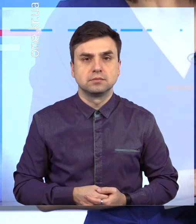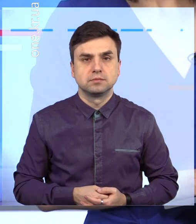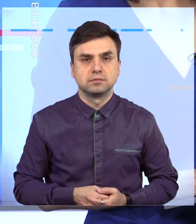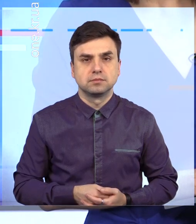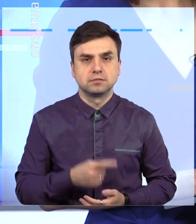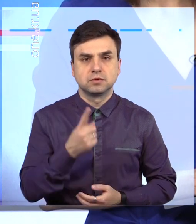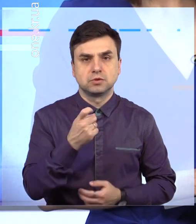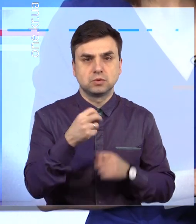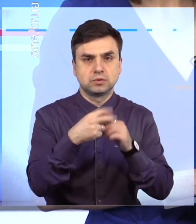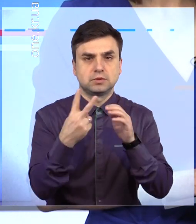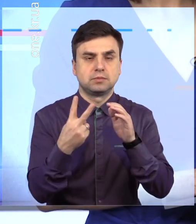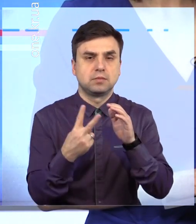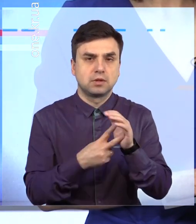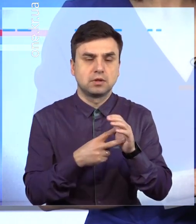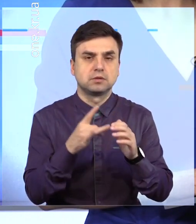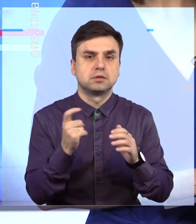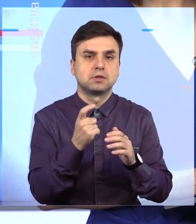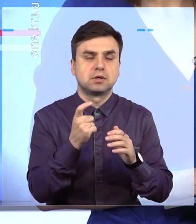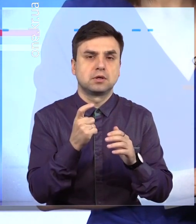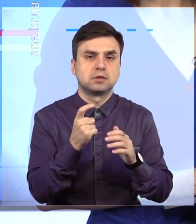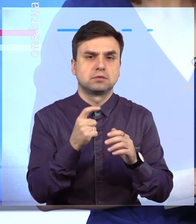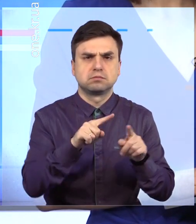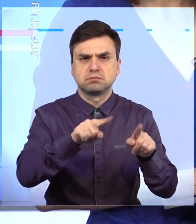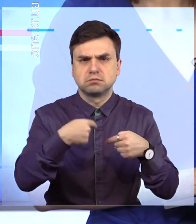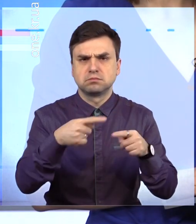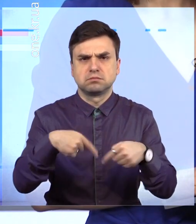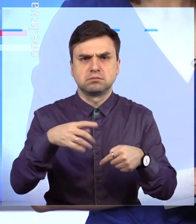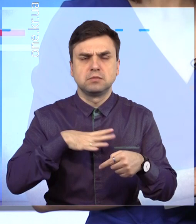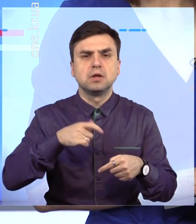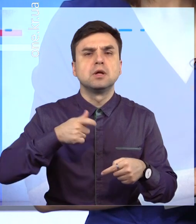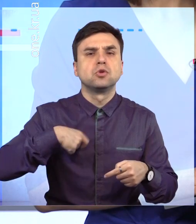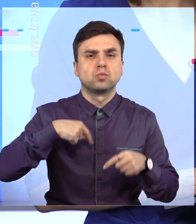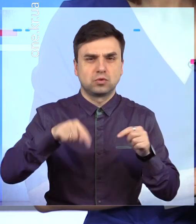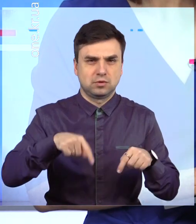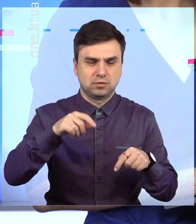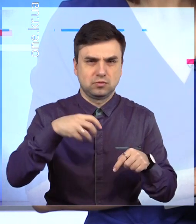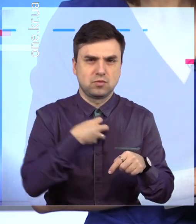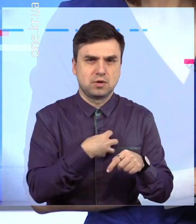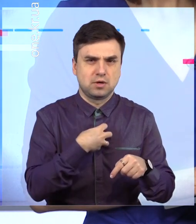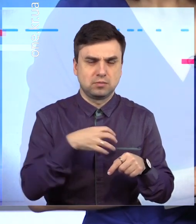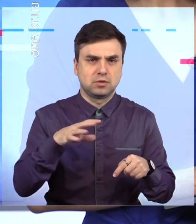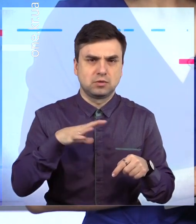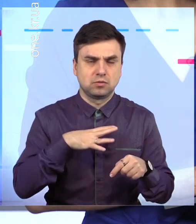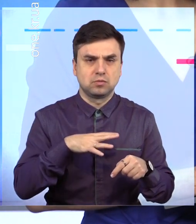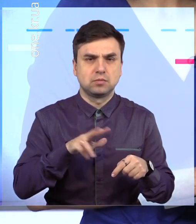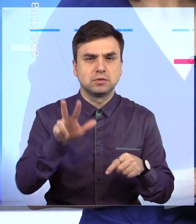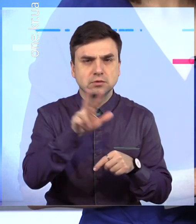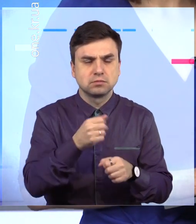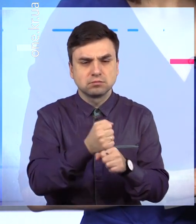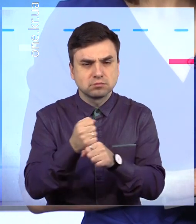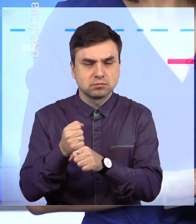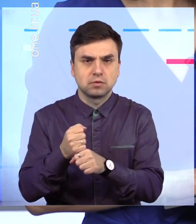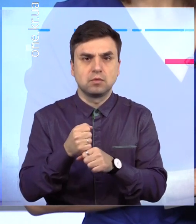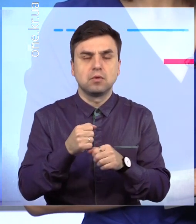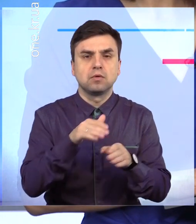Сто 117 питань за 3 години. Депутати Криворізької міської ради плідно попрацювали на першій цього року сесії. Обранці заслухали